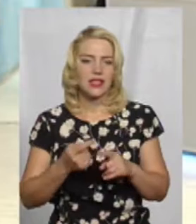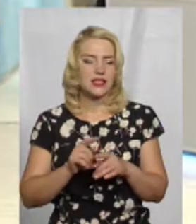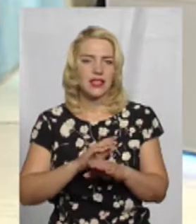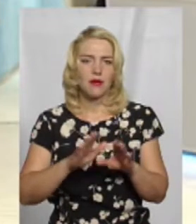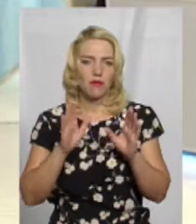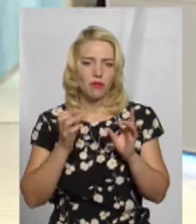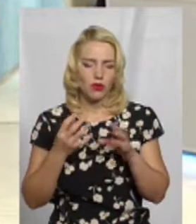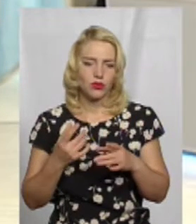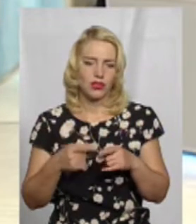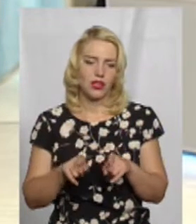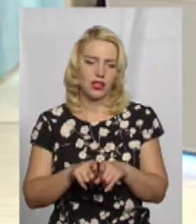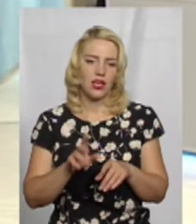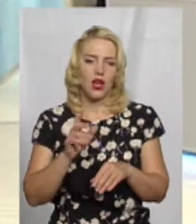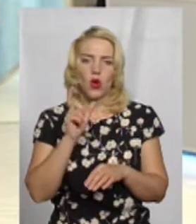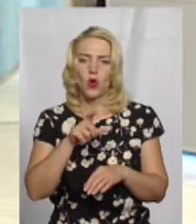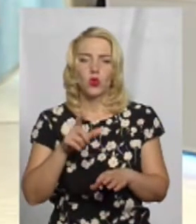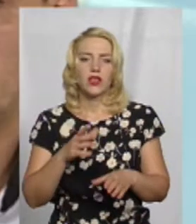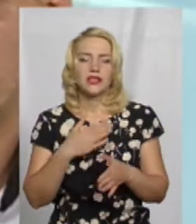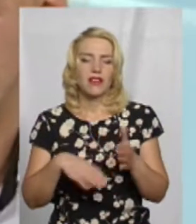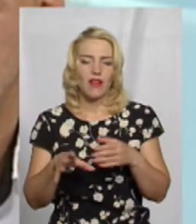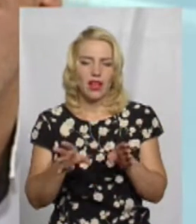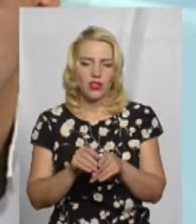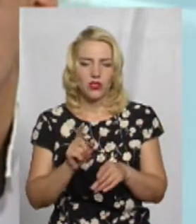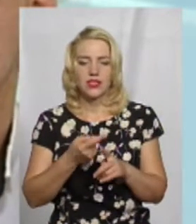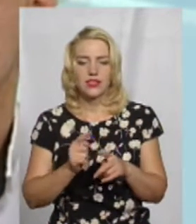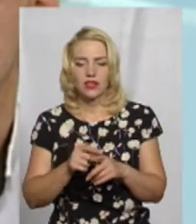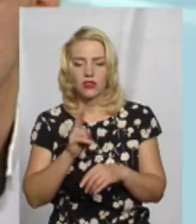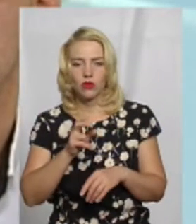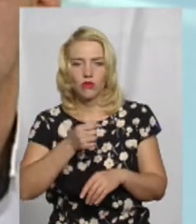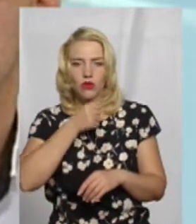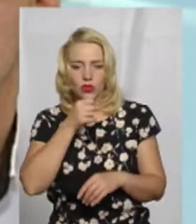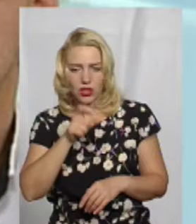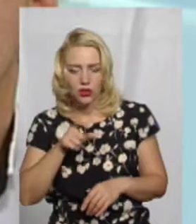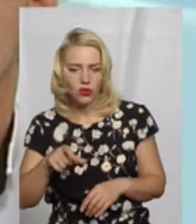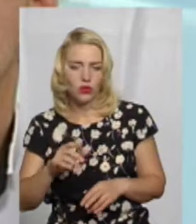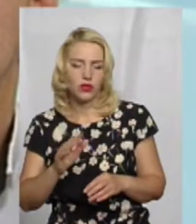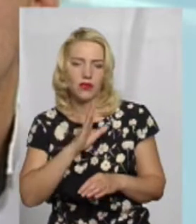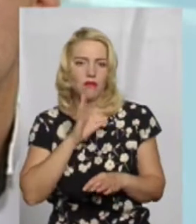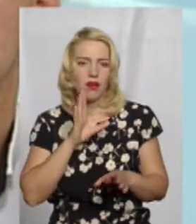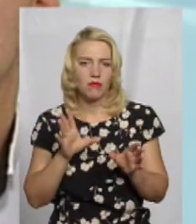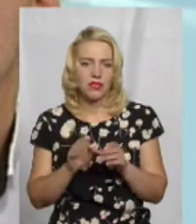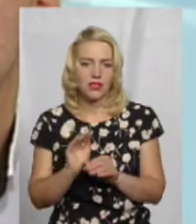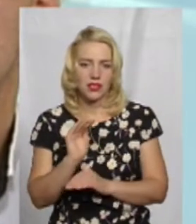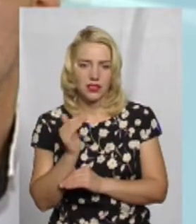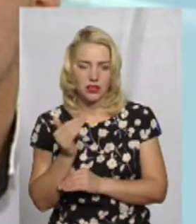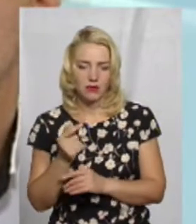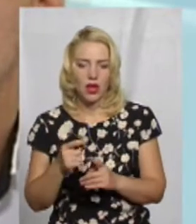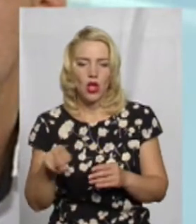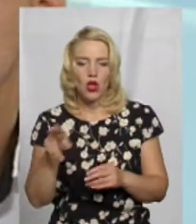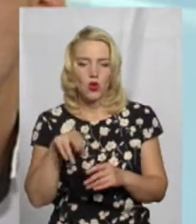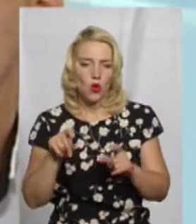і мамки з дітьми, люди похилого віку, до об'єктів